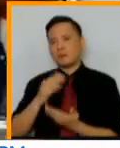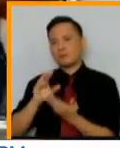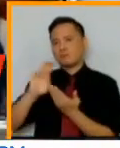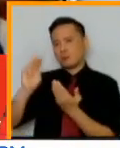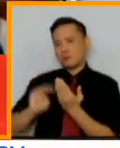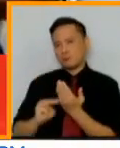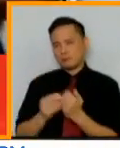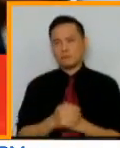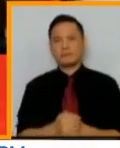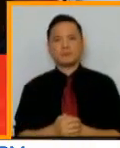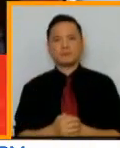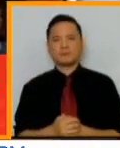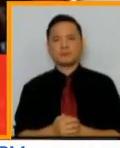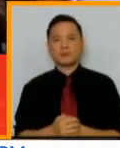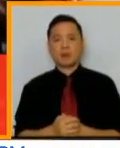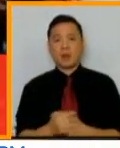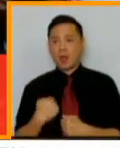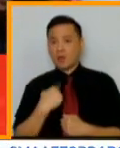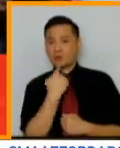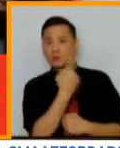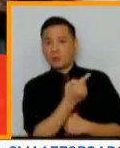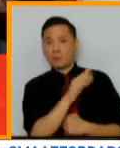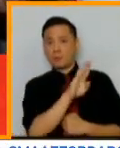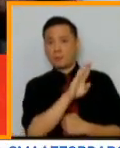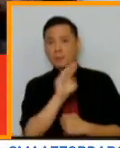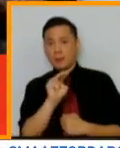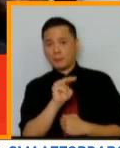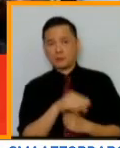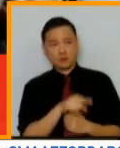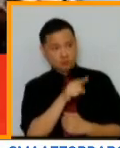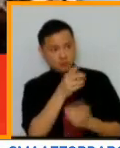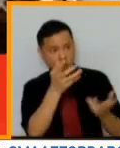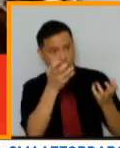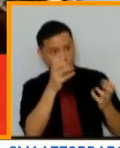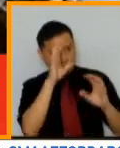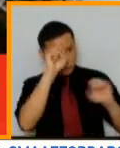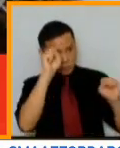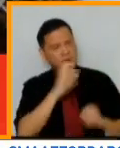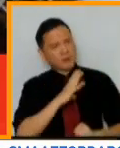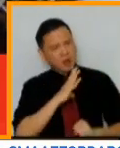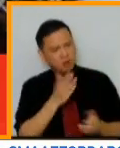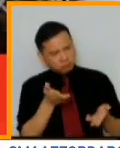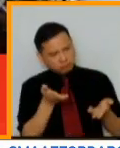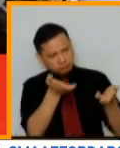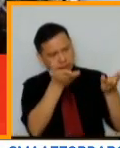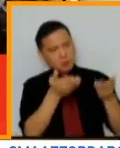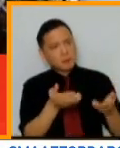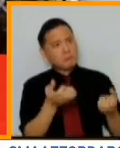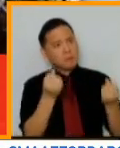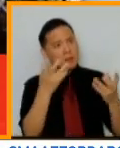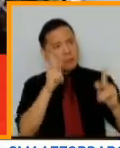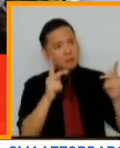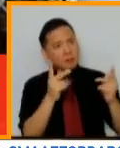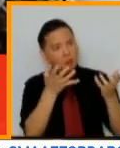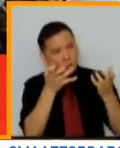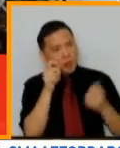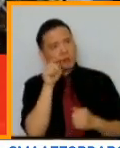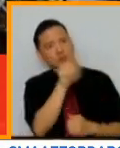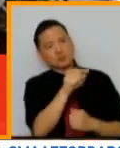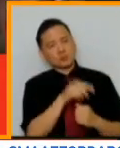Sinabi ko kay Bongbong Marcos, gusto mo tumakbo, takbo kang pangulo. Gusto ka ng mga tao. Gusto ka ng mga